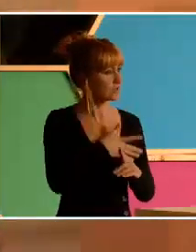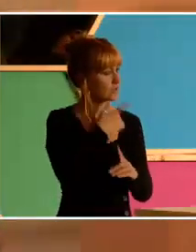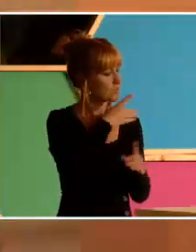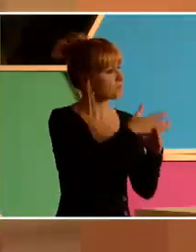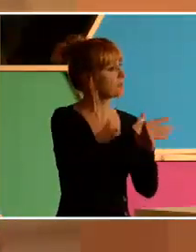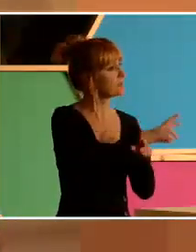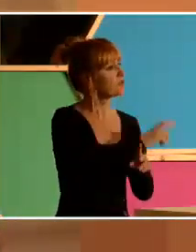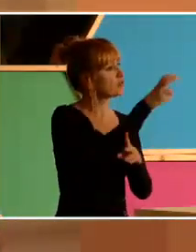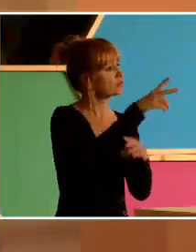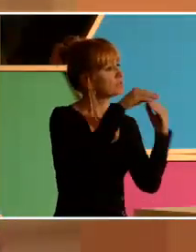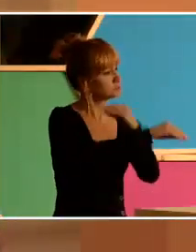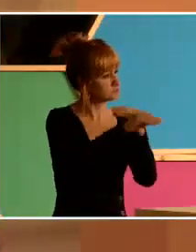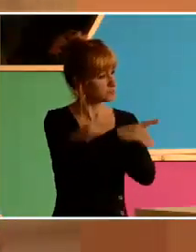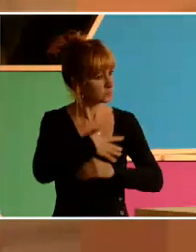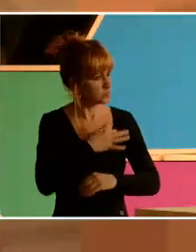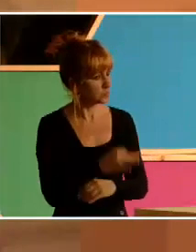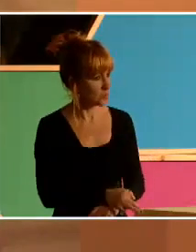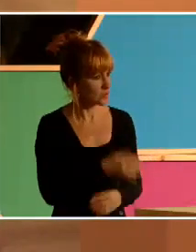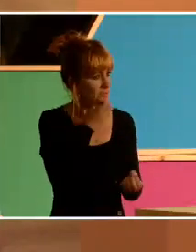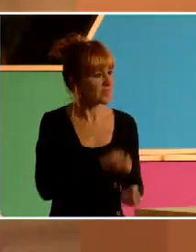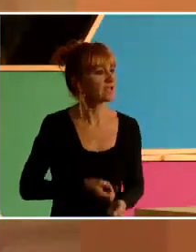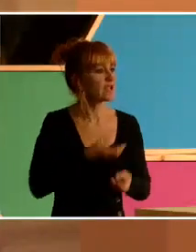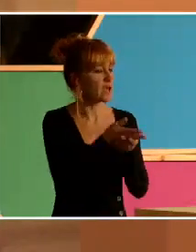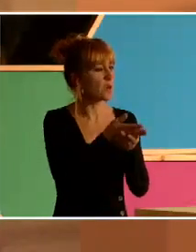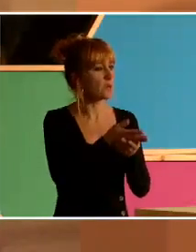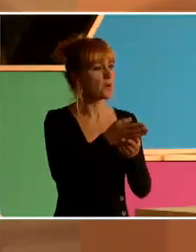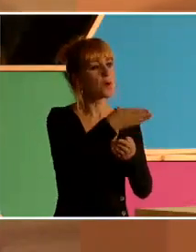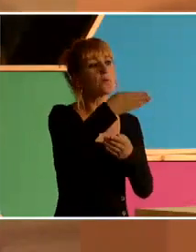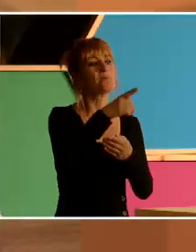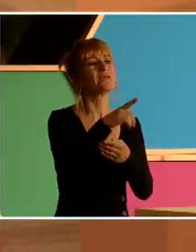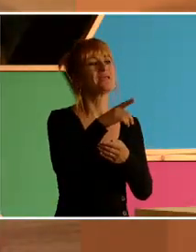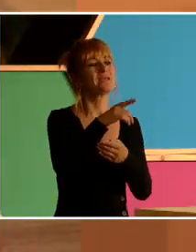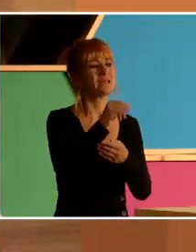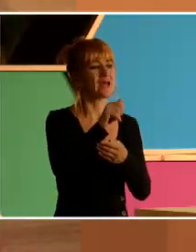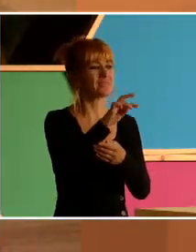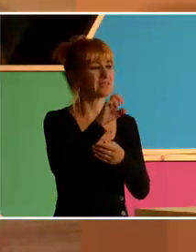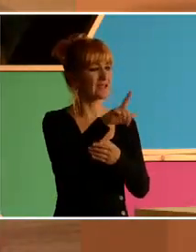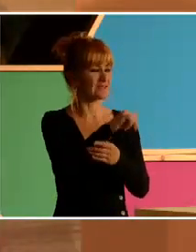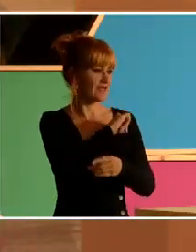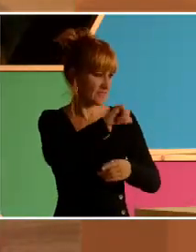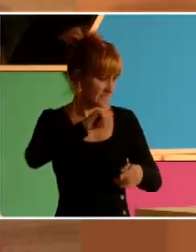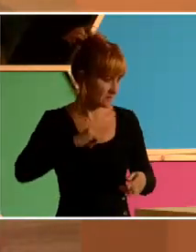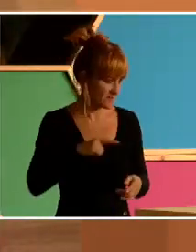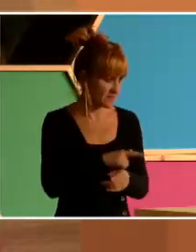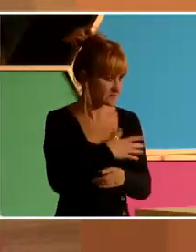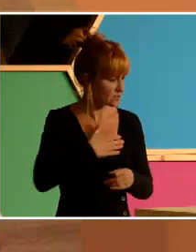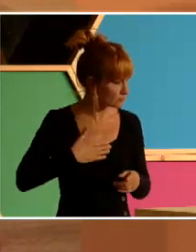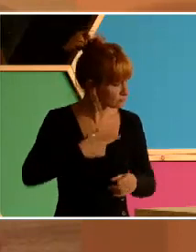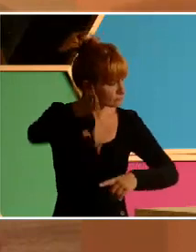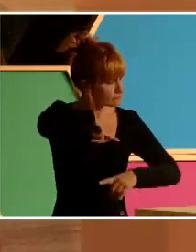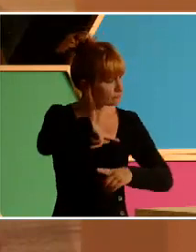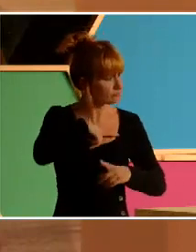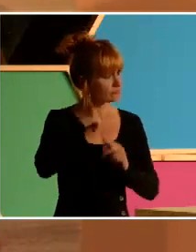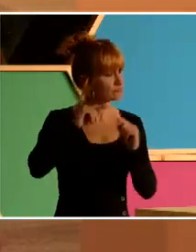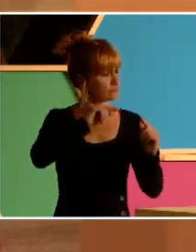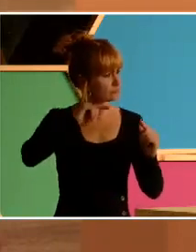per exemple amb la declaració unilateral d'independència, doncs, som molt crítics, però és una crítica política que volem discutir políticament i